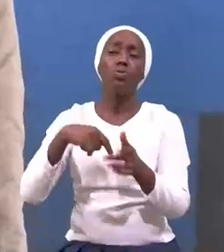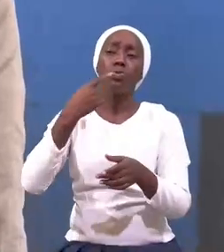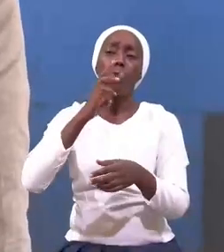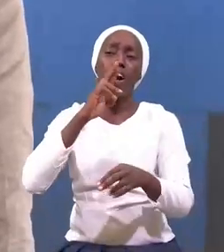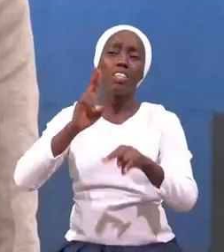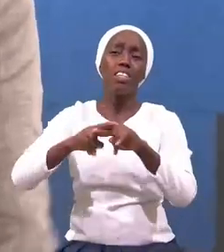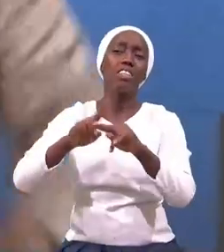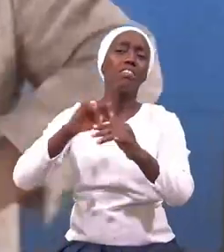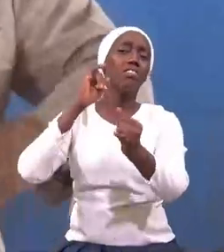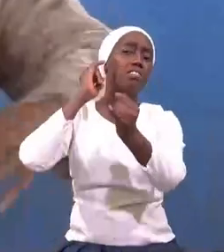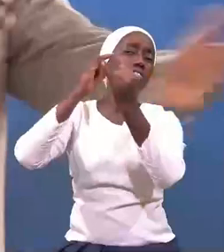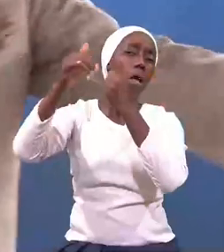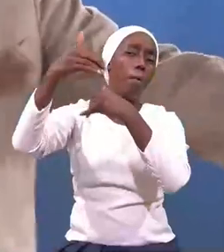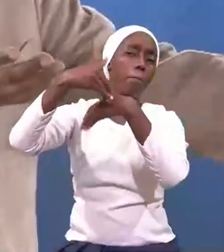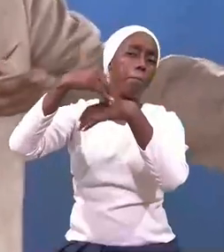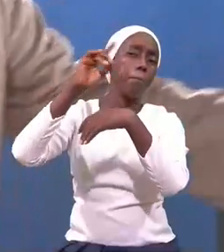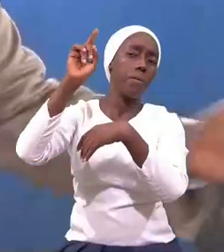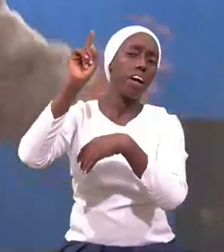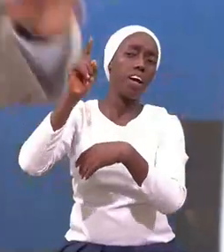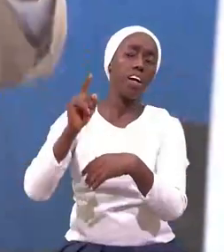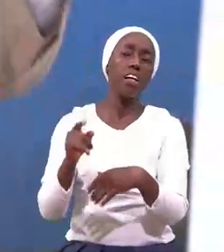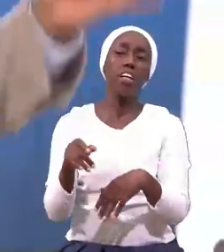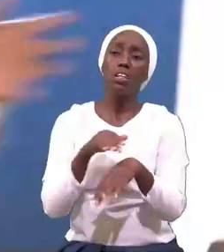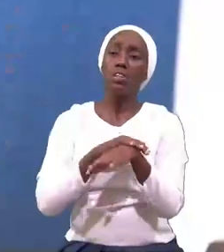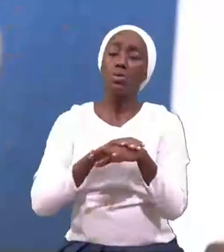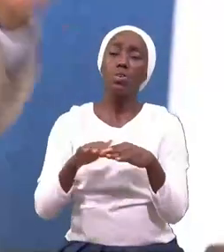Ceux qui sont derrière complètement,